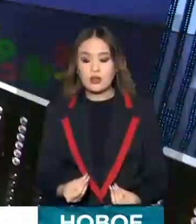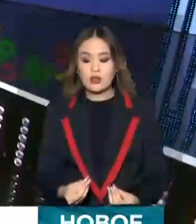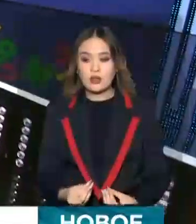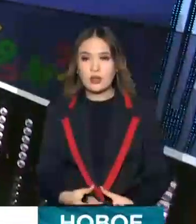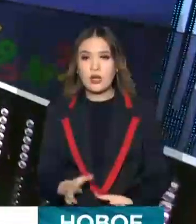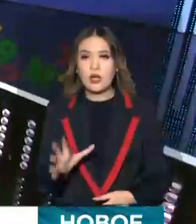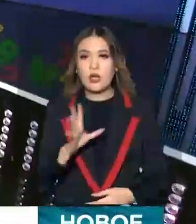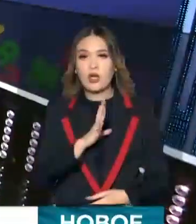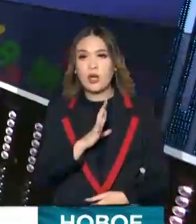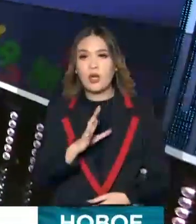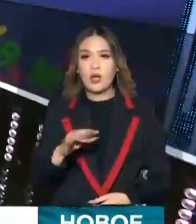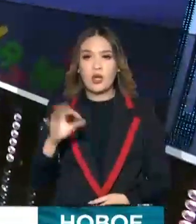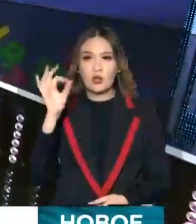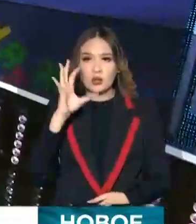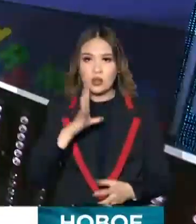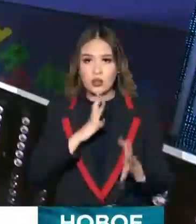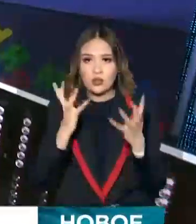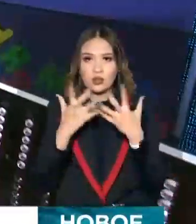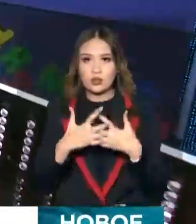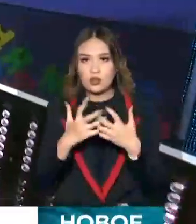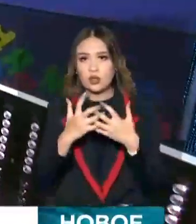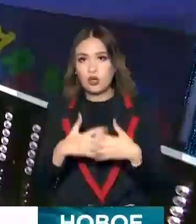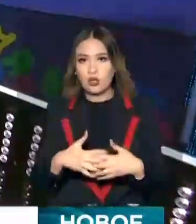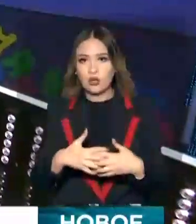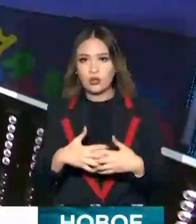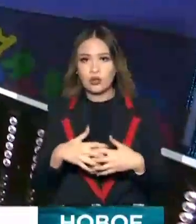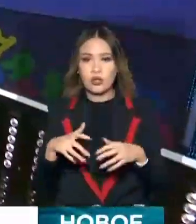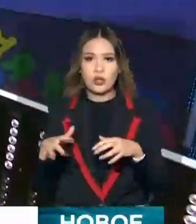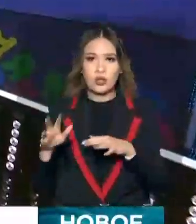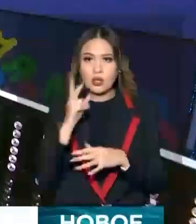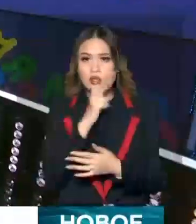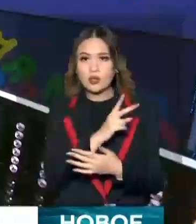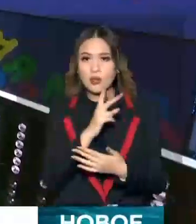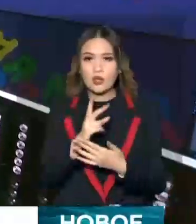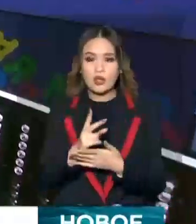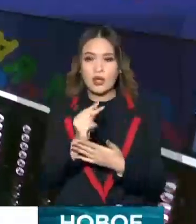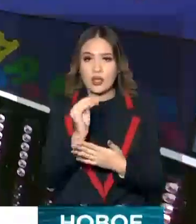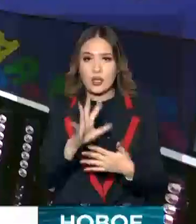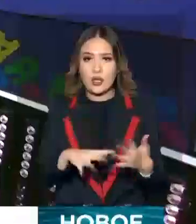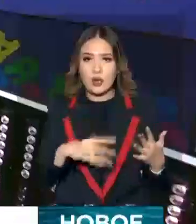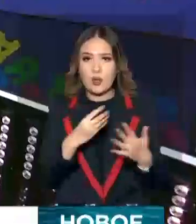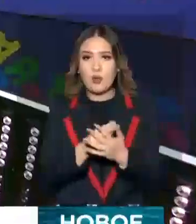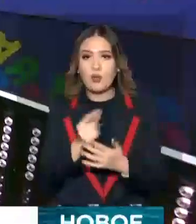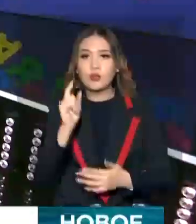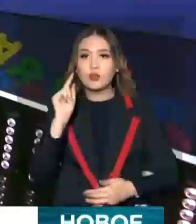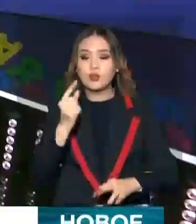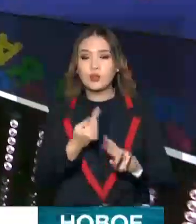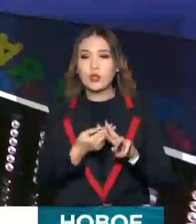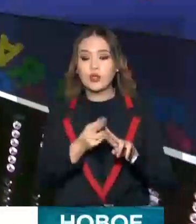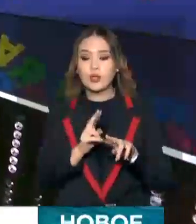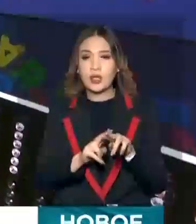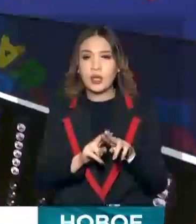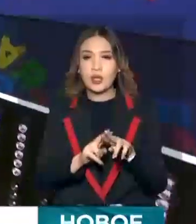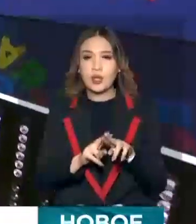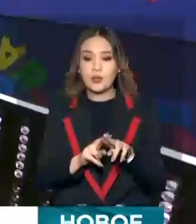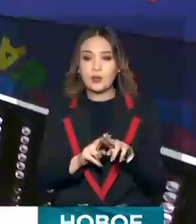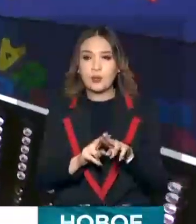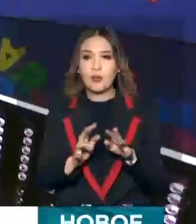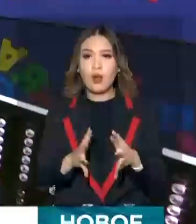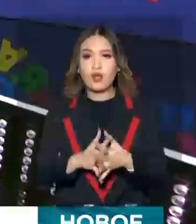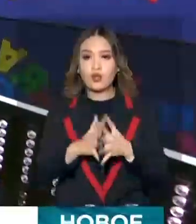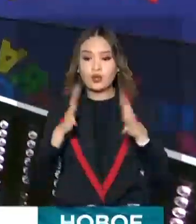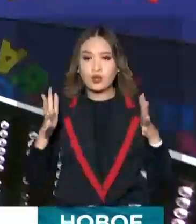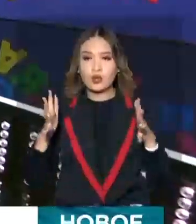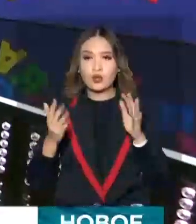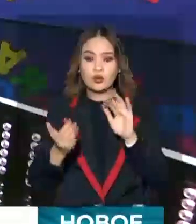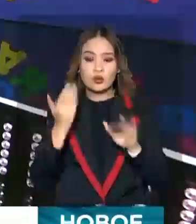день идет расчет, да, вот перерасчет методики финансирования. Почему? Потому что большинство